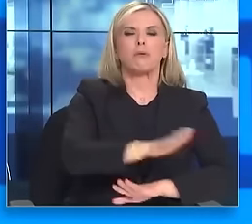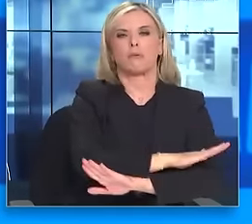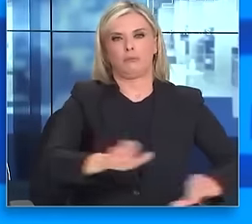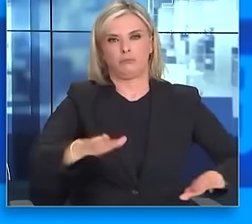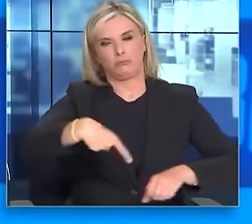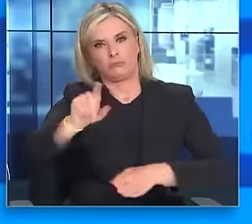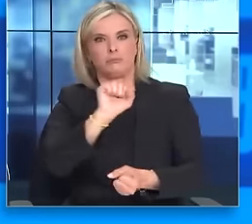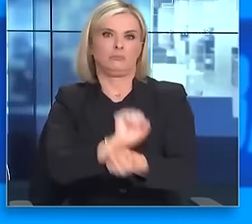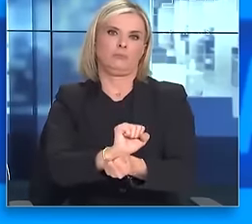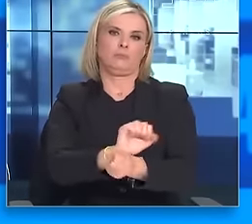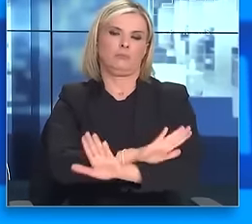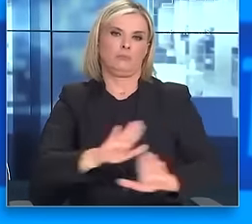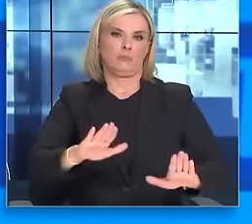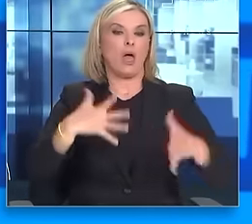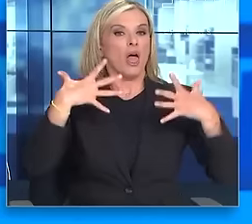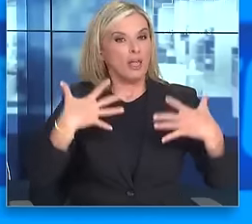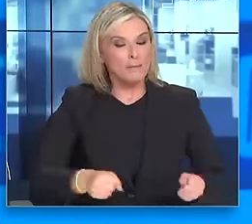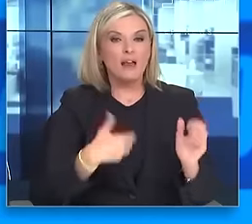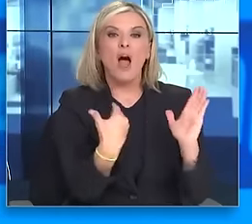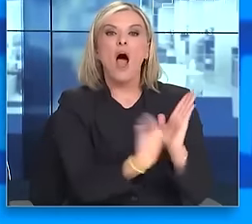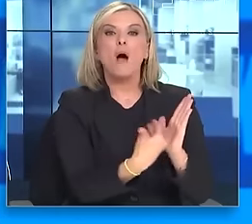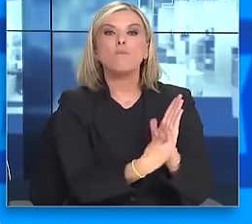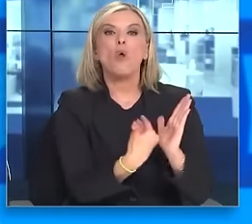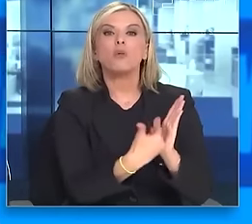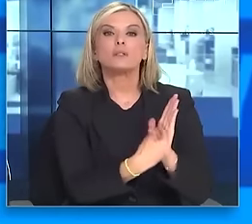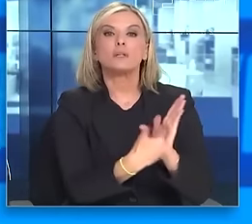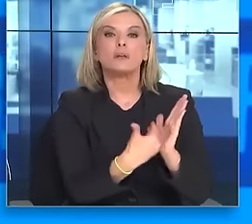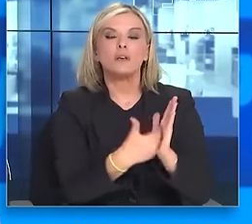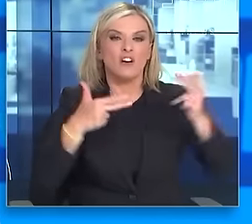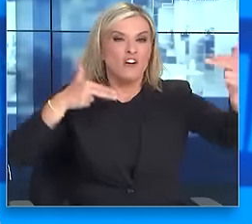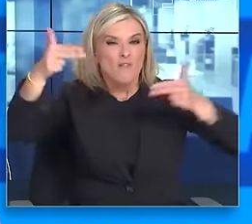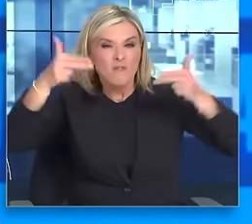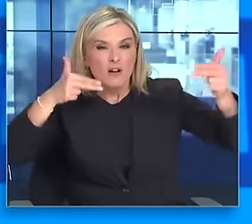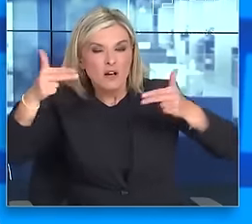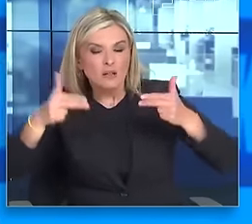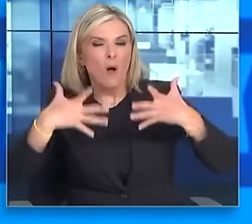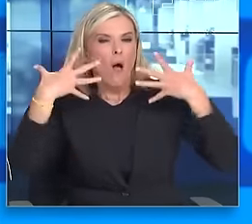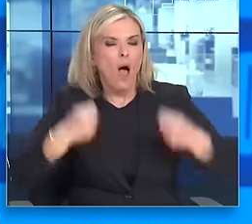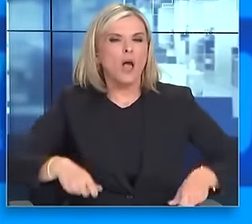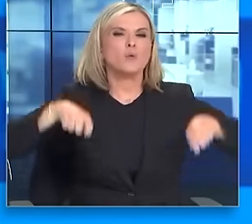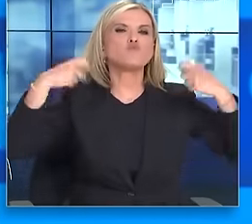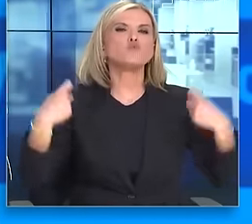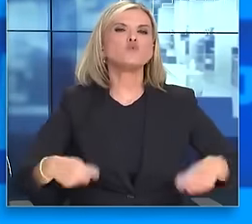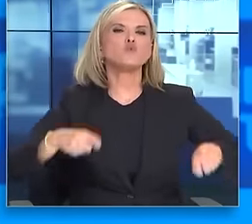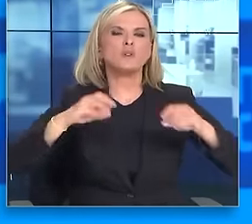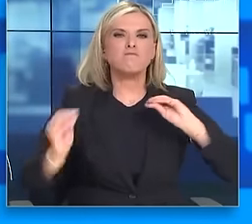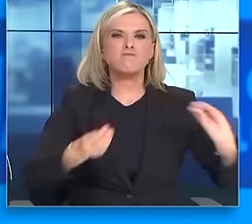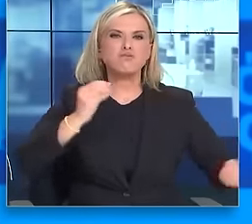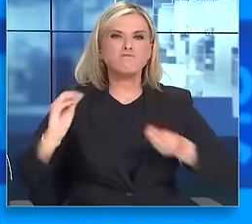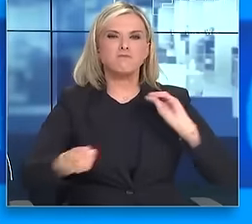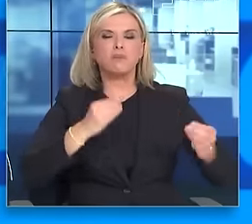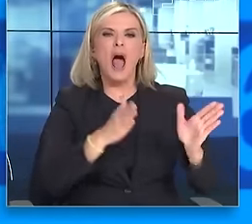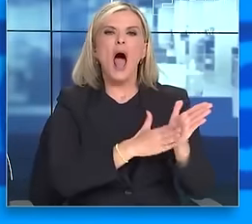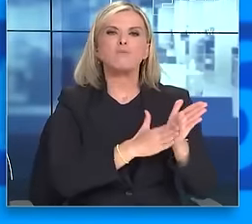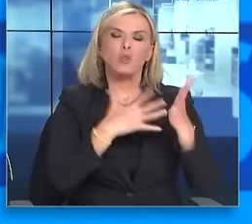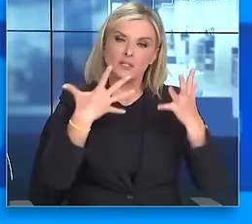δεν παρεμβαίνω στη δικαιοσύνη, αλλά το υλικό το οποίο βλέπω είναι ένα υλικό το οποίο είναι πολύ πλούσιο και πολύ τεκμηριωμένο, ώστε να γνωρίζουν όλοι ότι θα